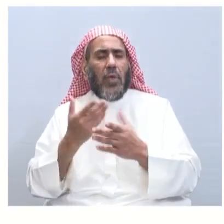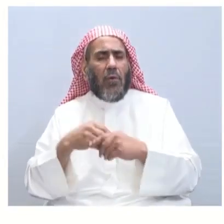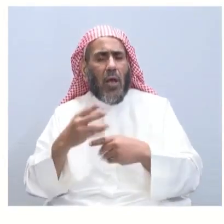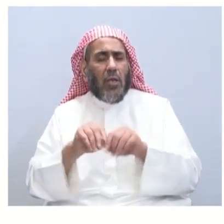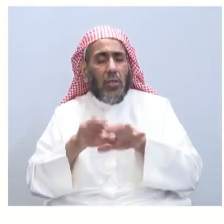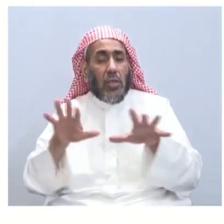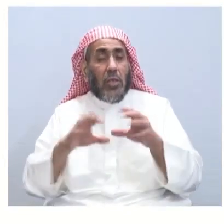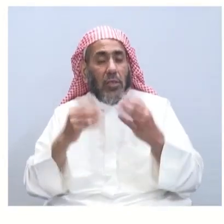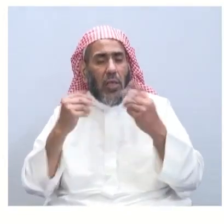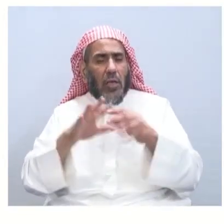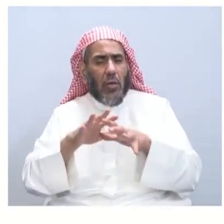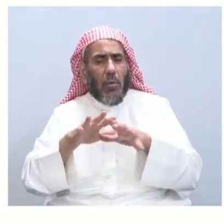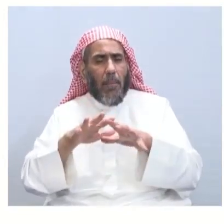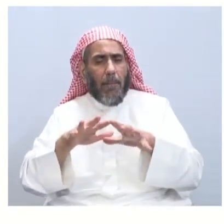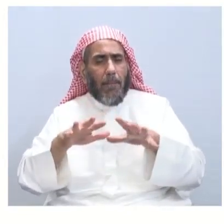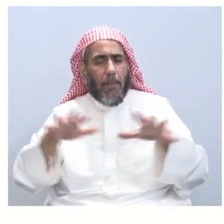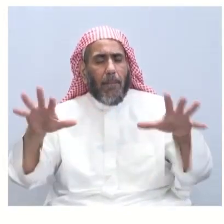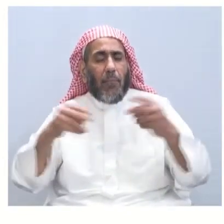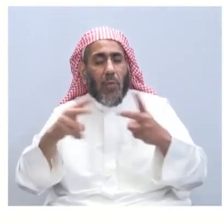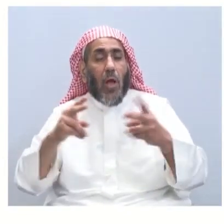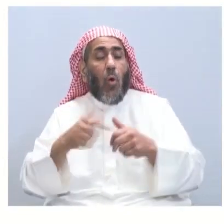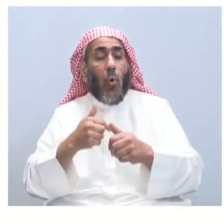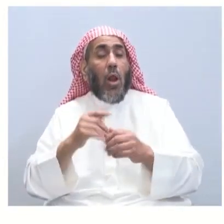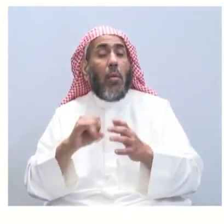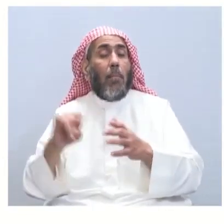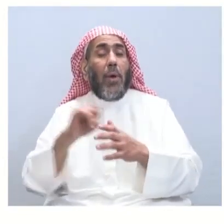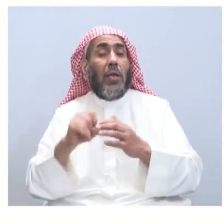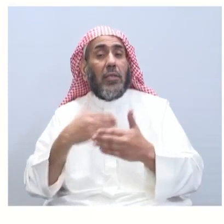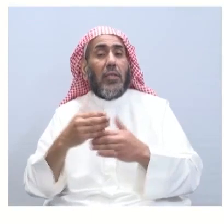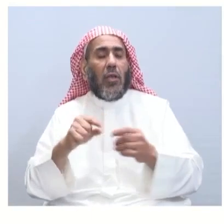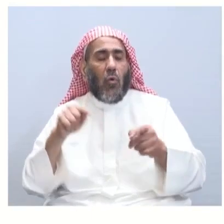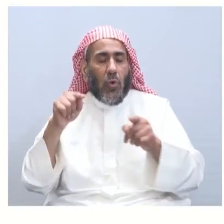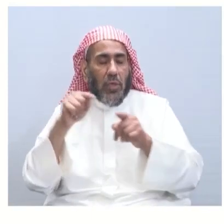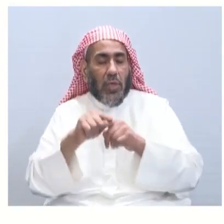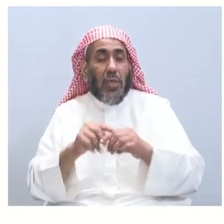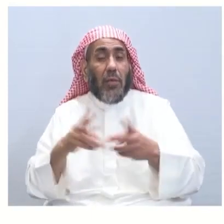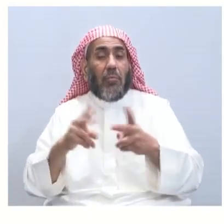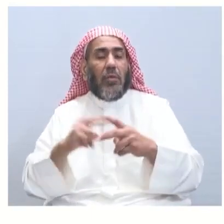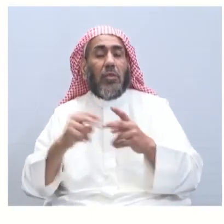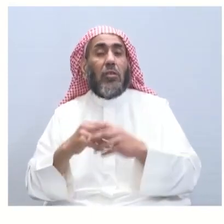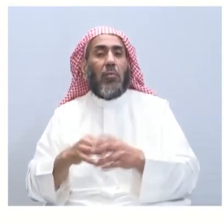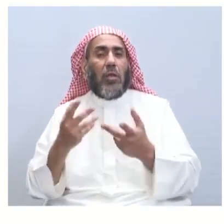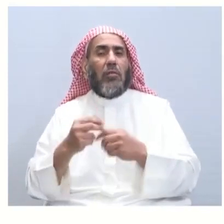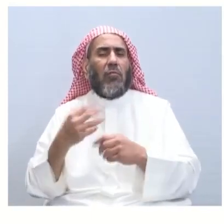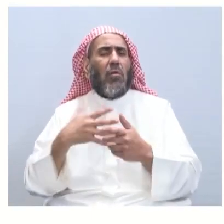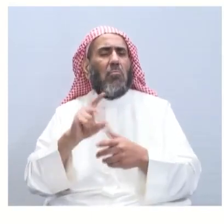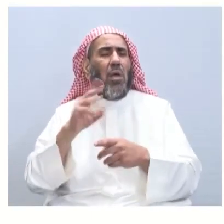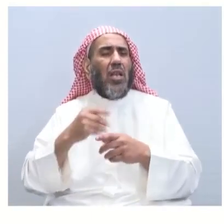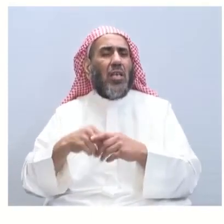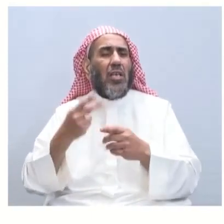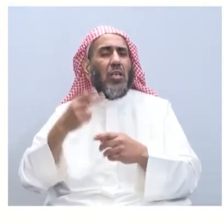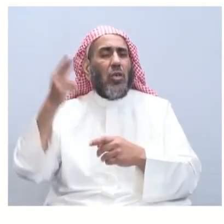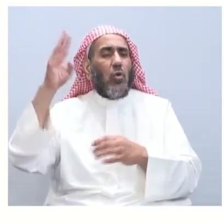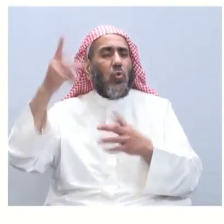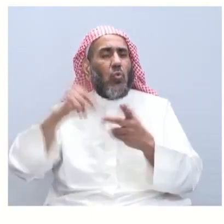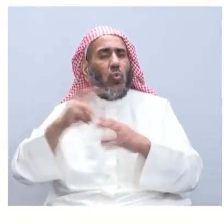انتشر التعليم انتشار منذ افتتاح اول معهد ثم بعد ذلك حتى وصل الى مفتاح بقيه الجامعات اثنان كثره